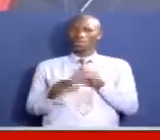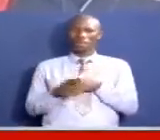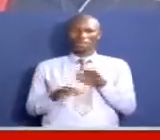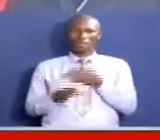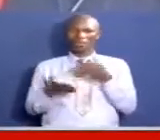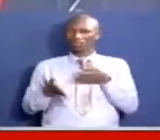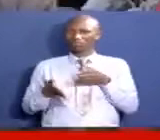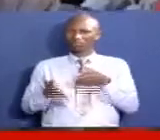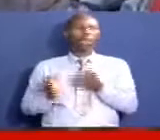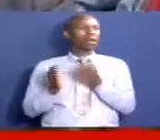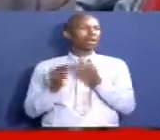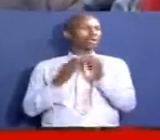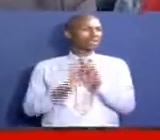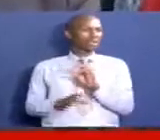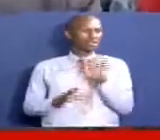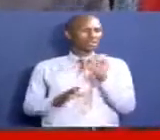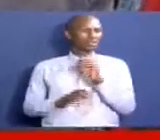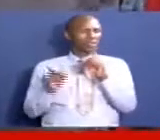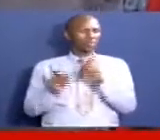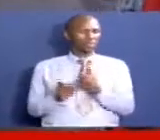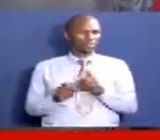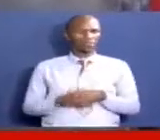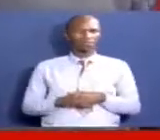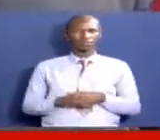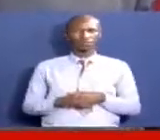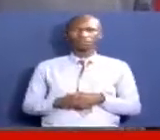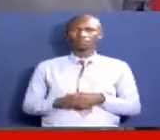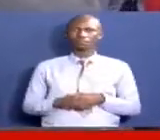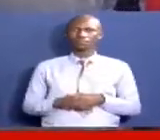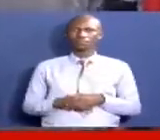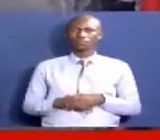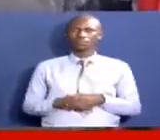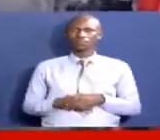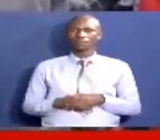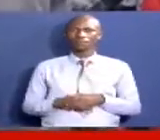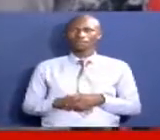siya atongo. Kuma Mwingi, kaunti na Ketufinde Lipotea Movo,